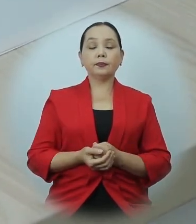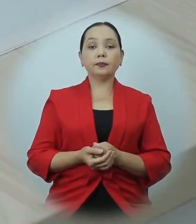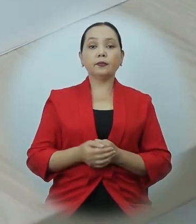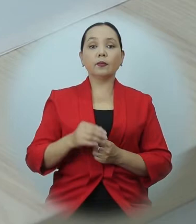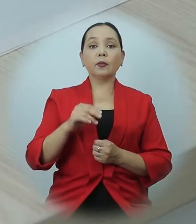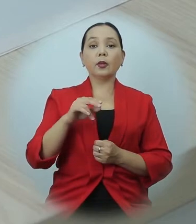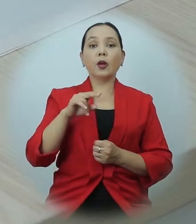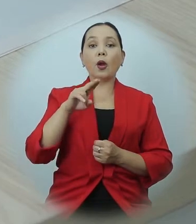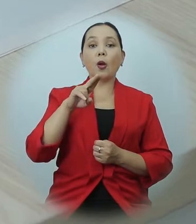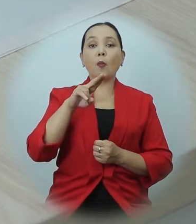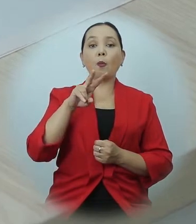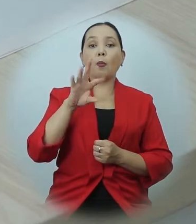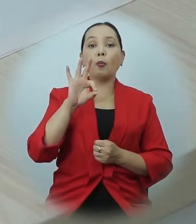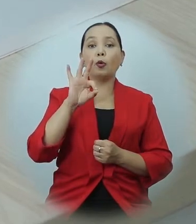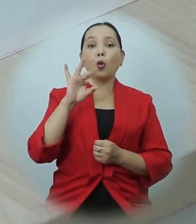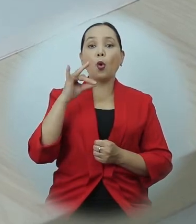Пройму полочки.